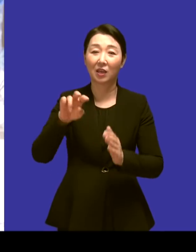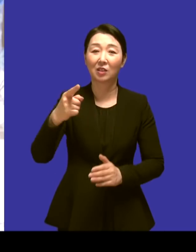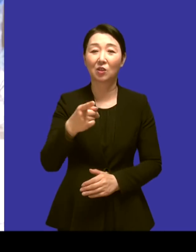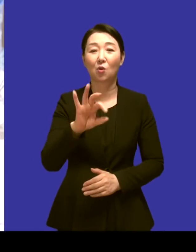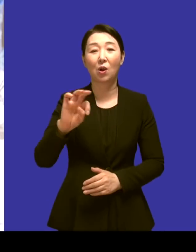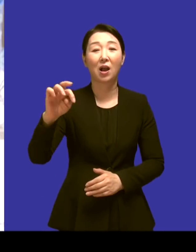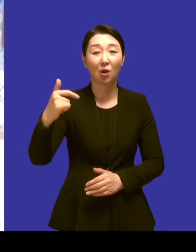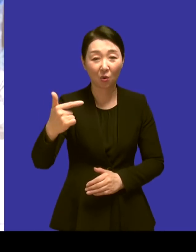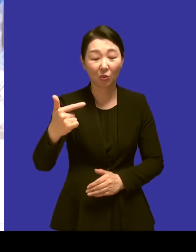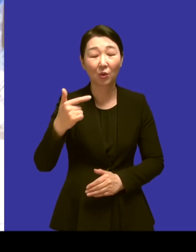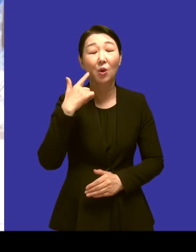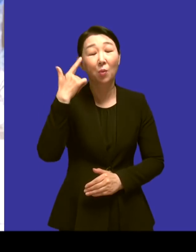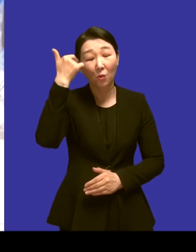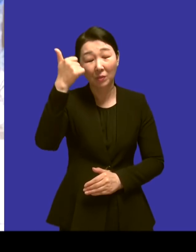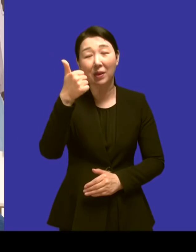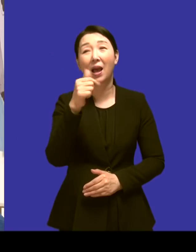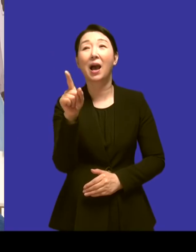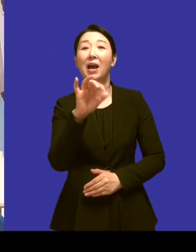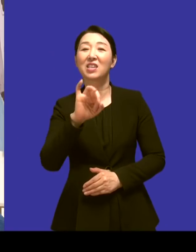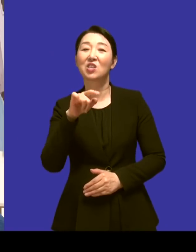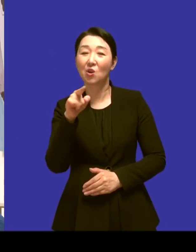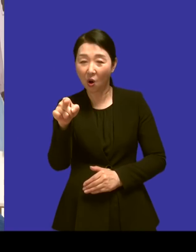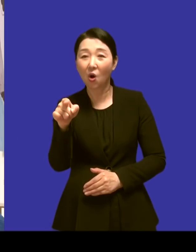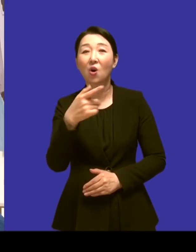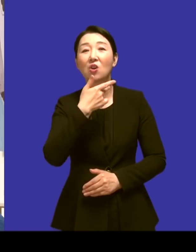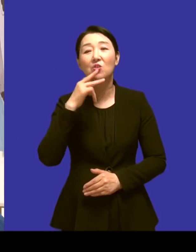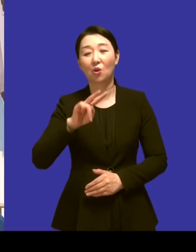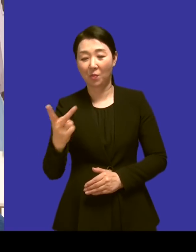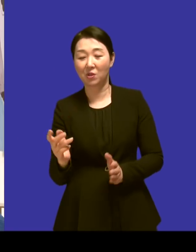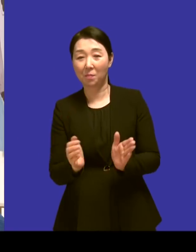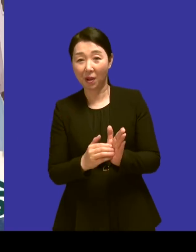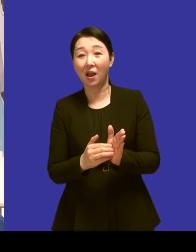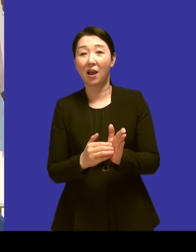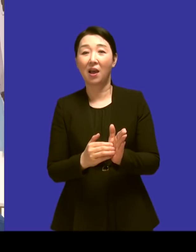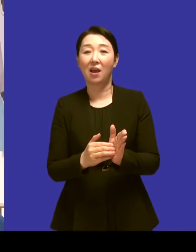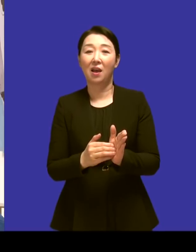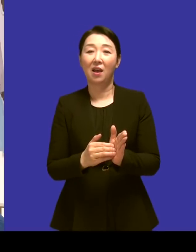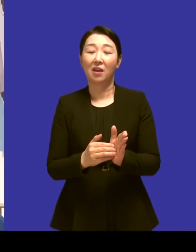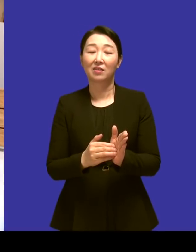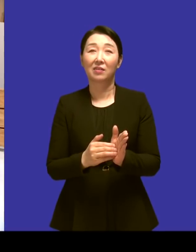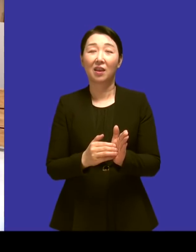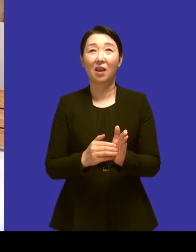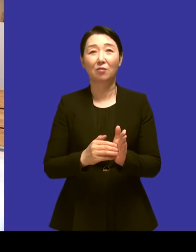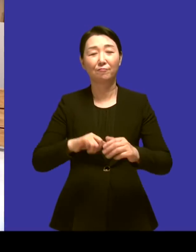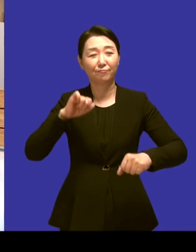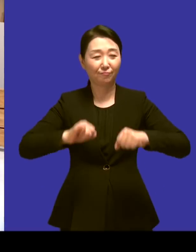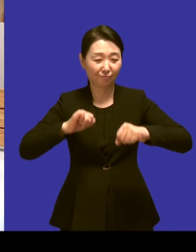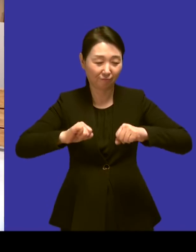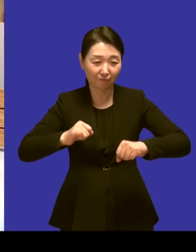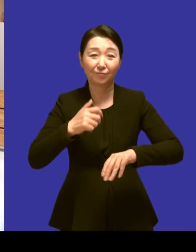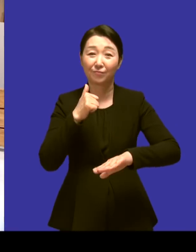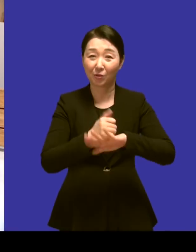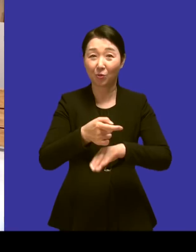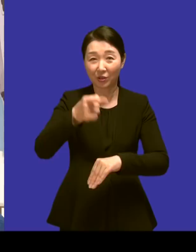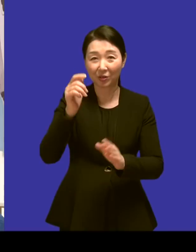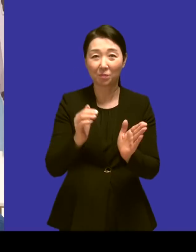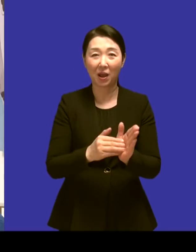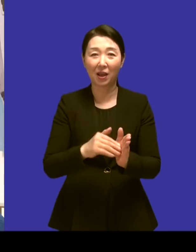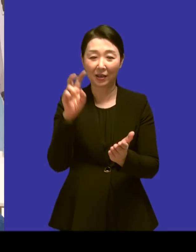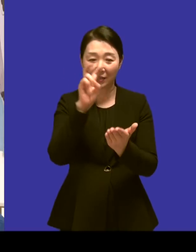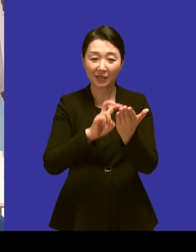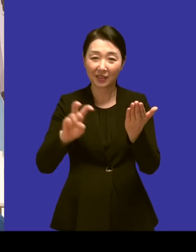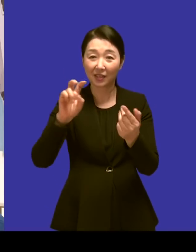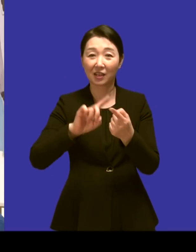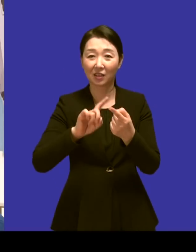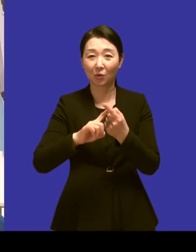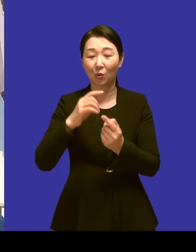하이어, 예. 디사이플 예. 시집에 있는 하이어를 네. 영어로 번역해가지고 거기서 퍼폼을 해서 저희가 우승을 했어요. 오. 그래서 찬양으로